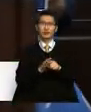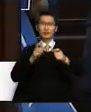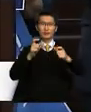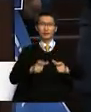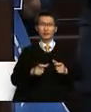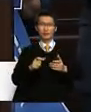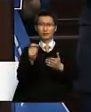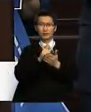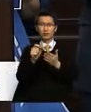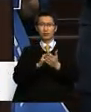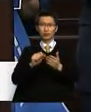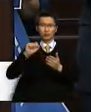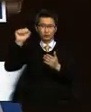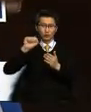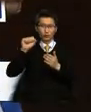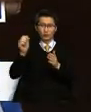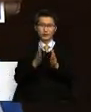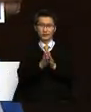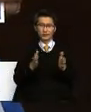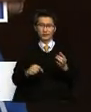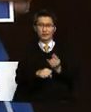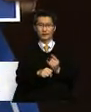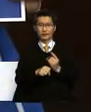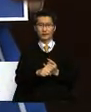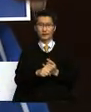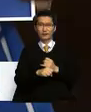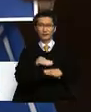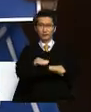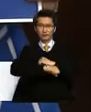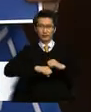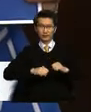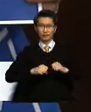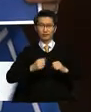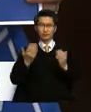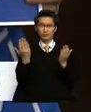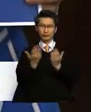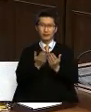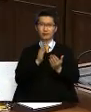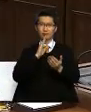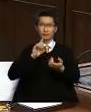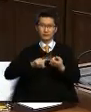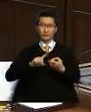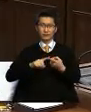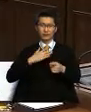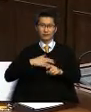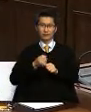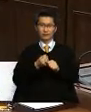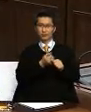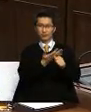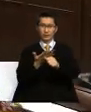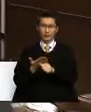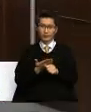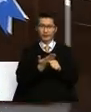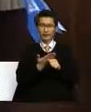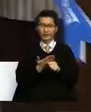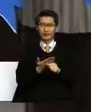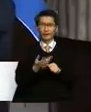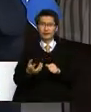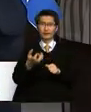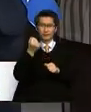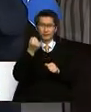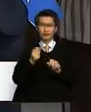범시민 서명운동을 벌여서 널리 그 당위성을 알려야 되며 또한 그 당위성을